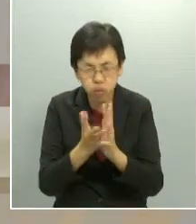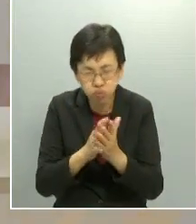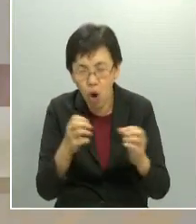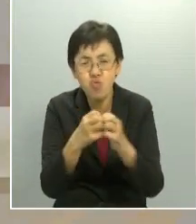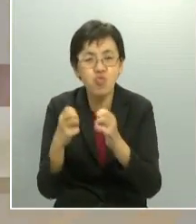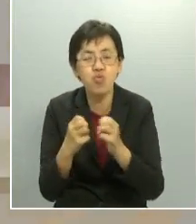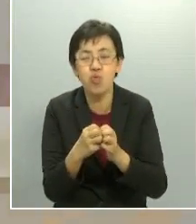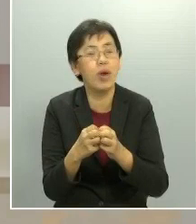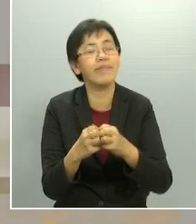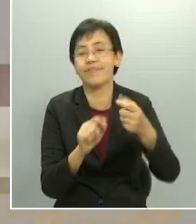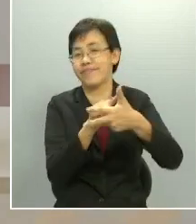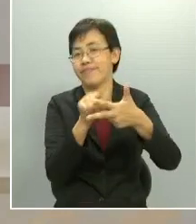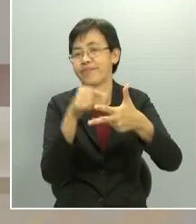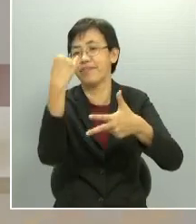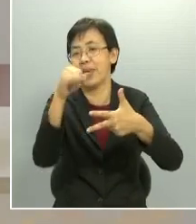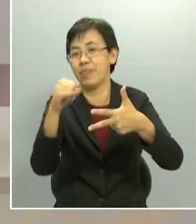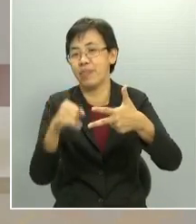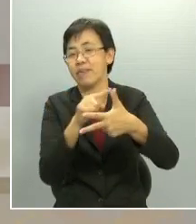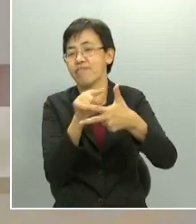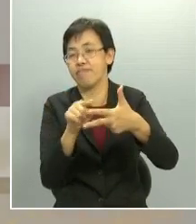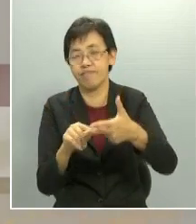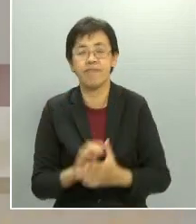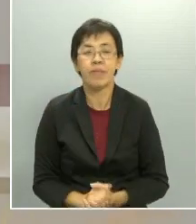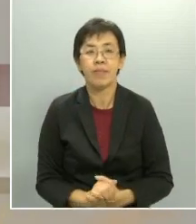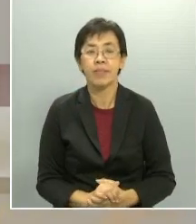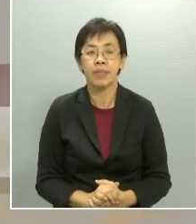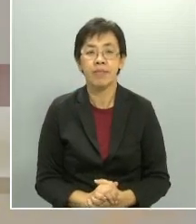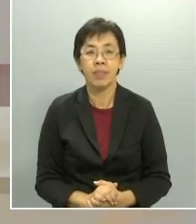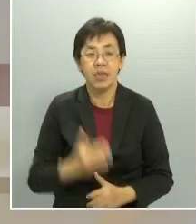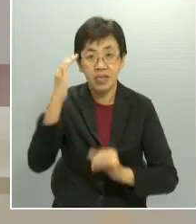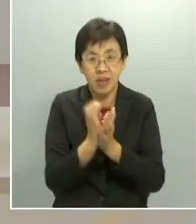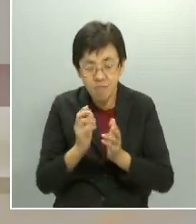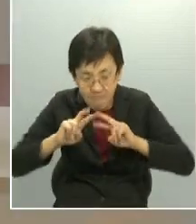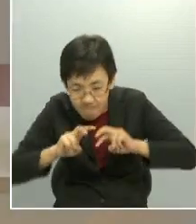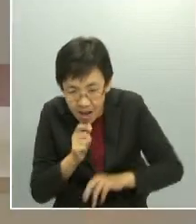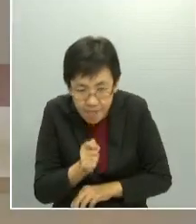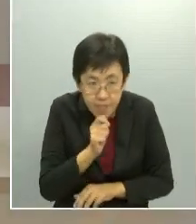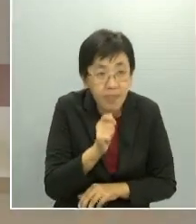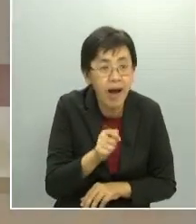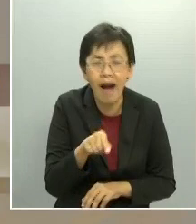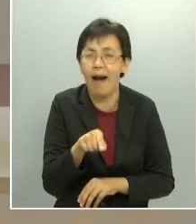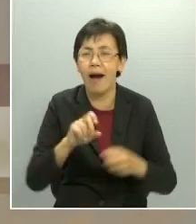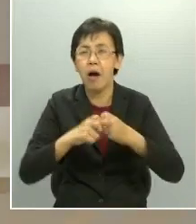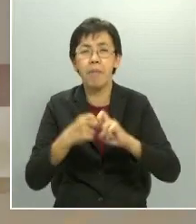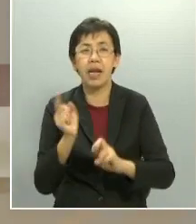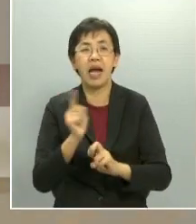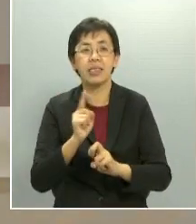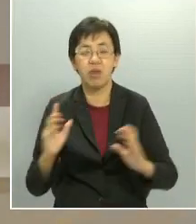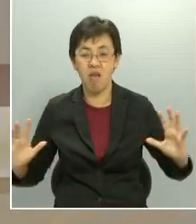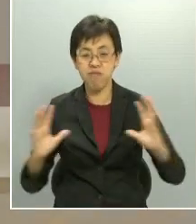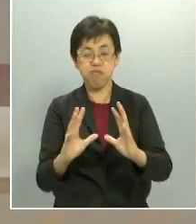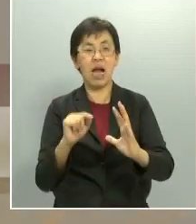วุ่นวายในบ้านเมืองค่ะแล้วก็มีข้อมูลนะคะการสืบสวนก็พบว่าเหตุการณ์ที่มันเกิดขึ้นเป็นเหตุการณ์ครึ่งหน้า